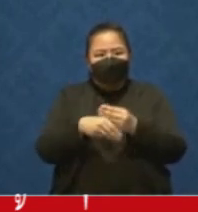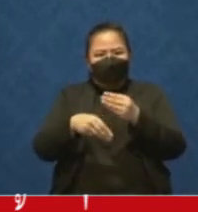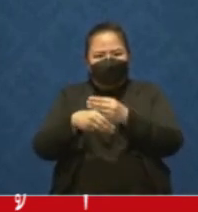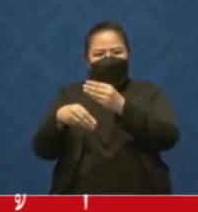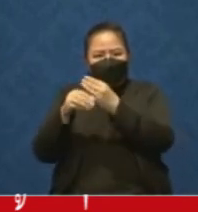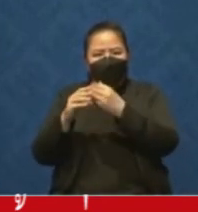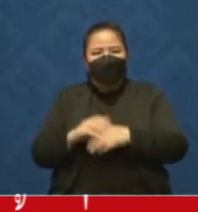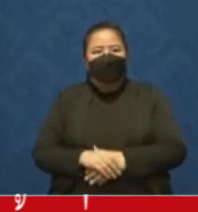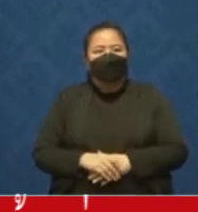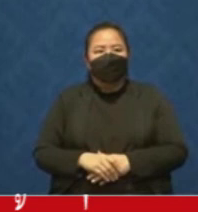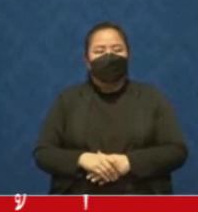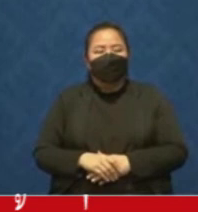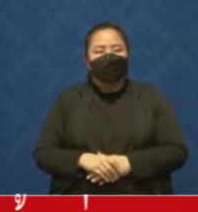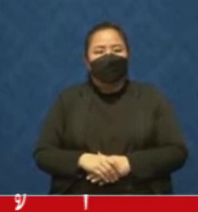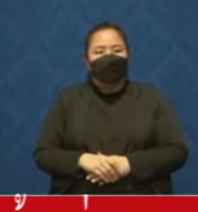ต่ไปครับ